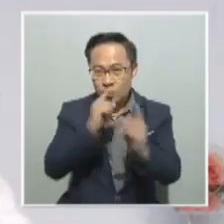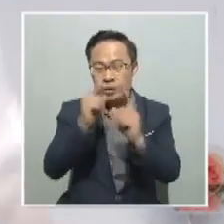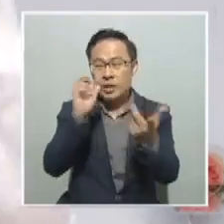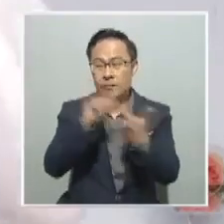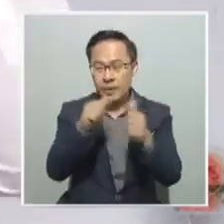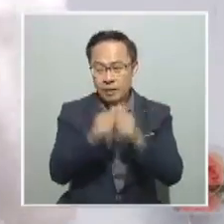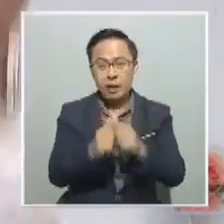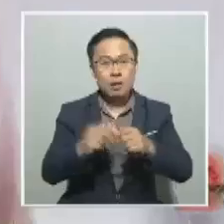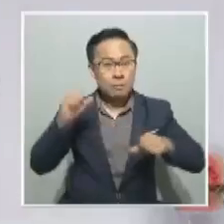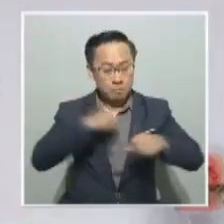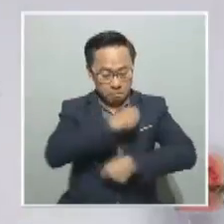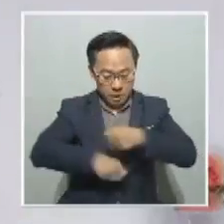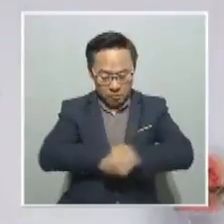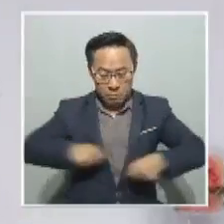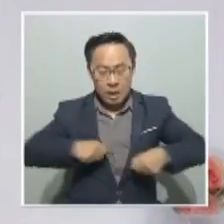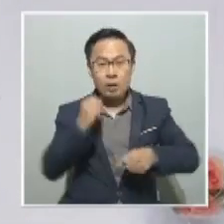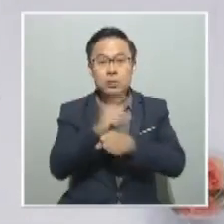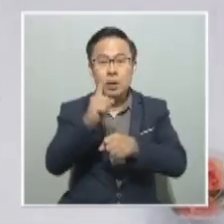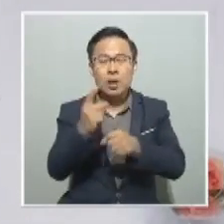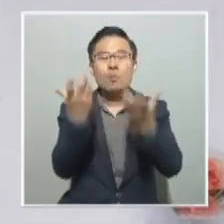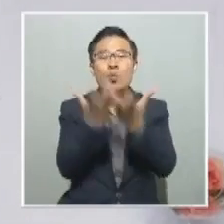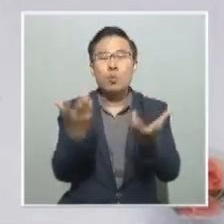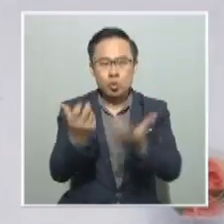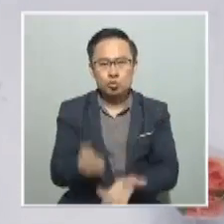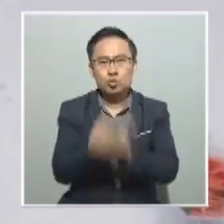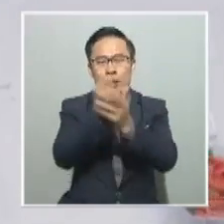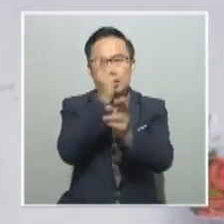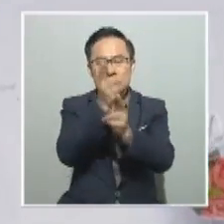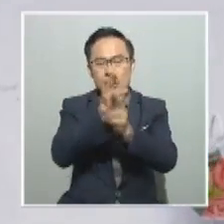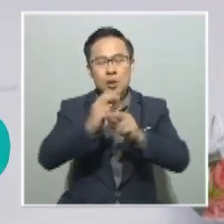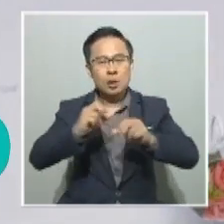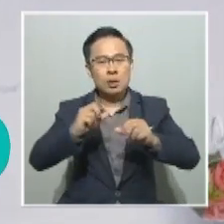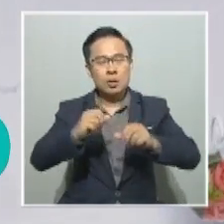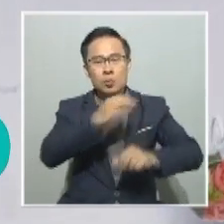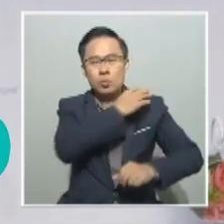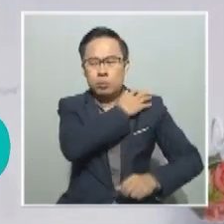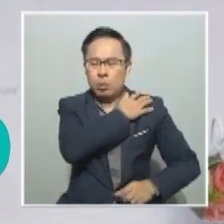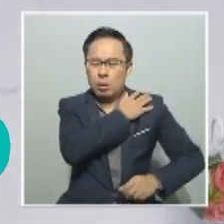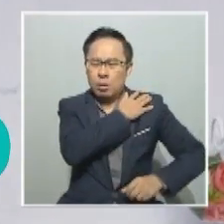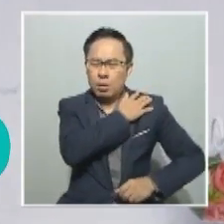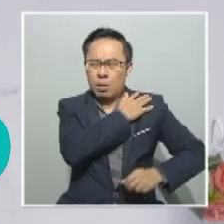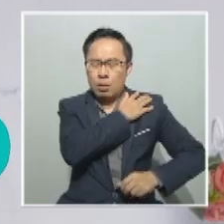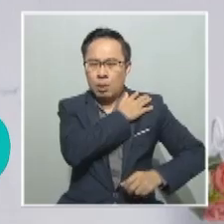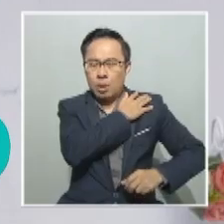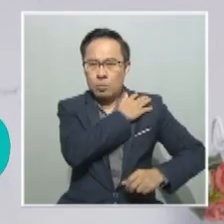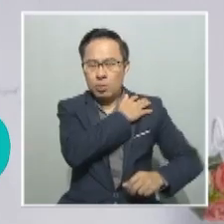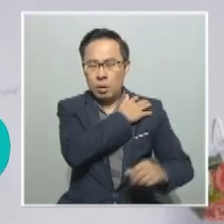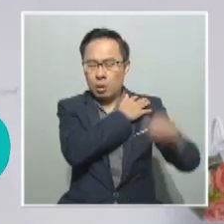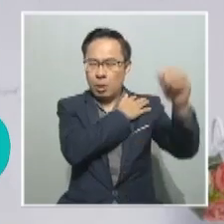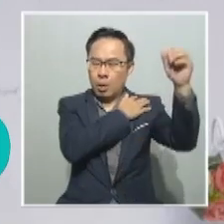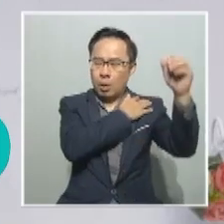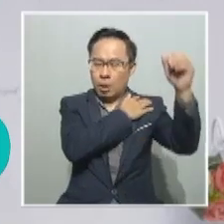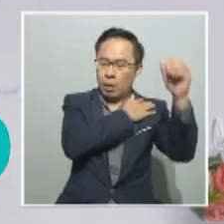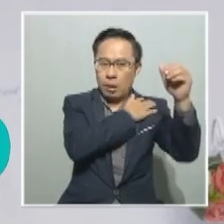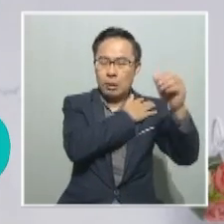คำถามแล้วกันนะฮะอันนี้เนี่ยที่เอามาเนี่ยเพราะว่ามันจะเป็นอุปกรณ์ที่ใช้ในการช่วยรักษาโรคนี้ฮะโรคไหลติด ครับ เดี๋ยวจะใช้ยัง